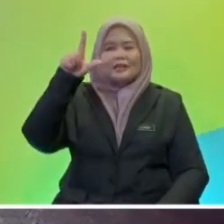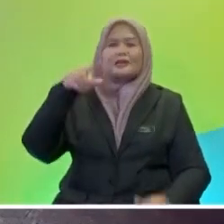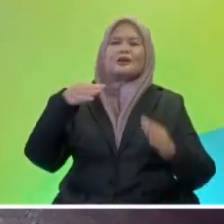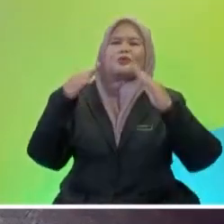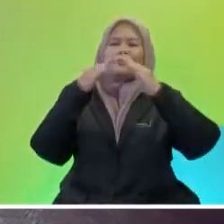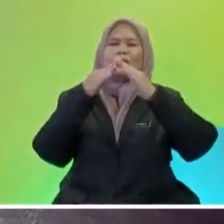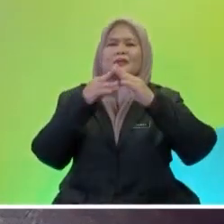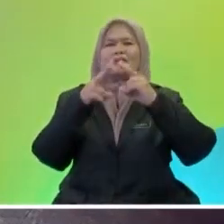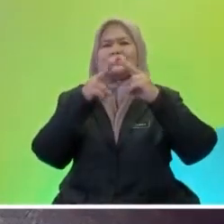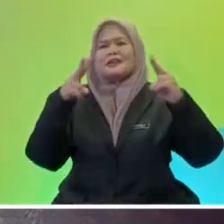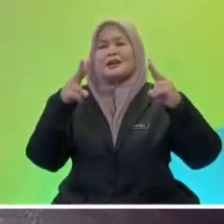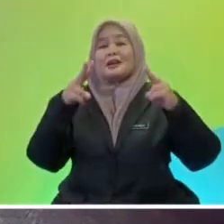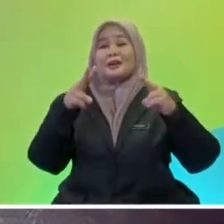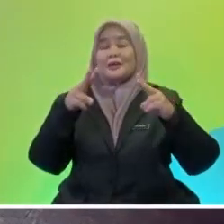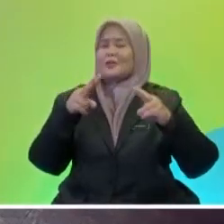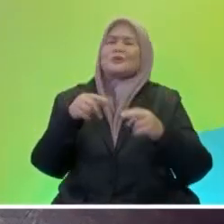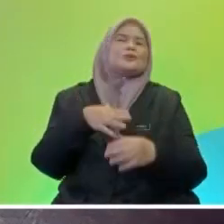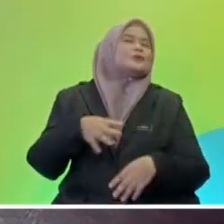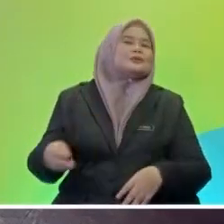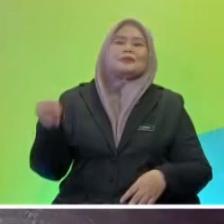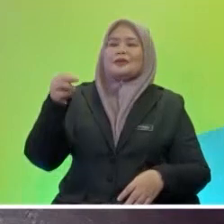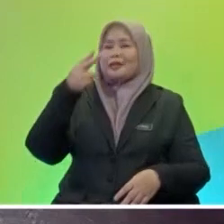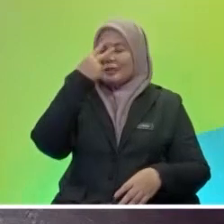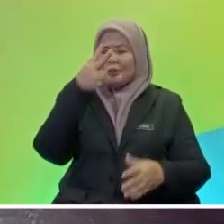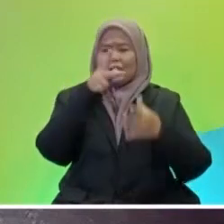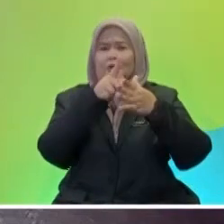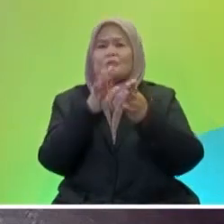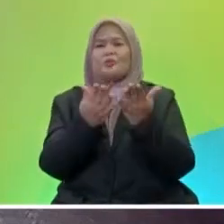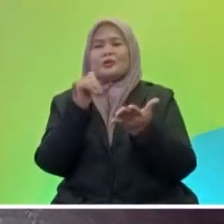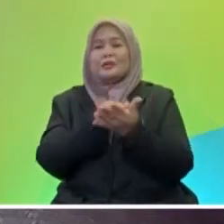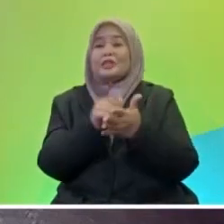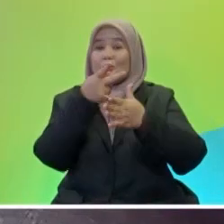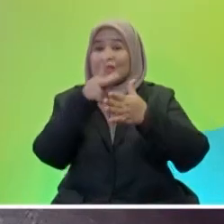sangat teruji untuk lihat kandungan buku tersebut